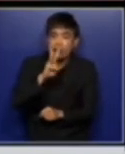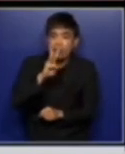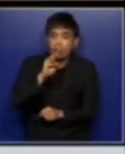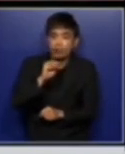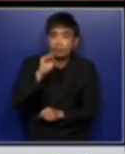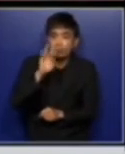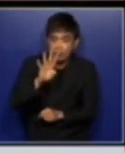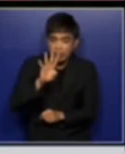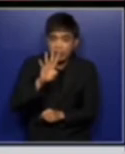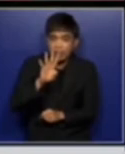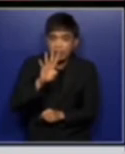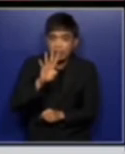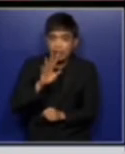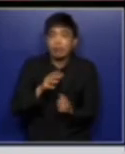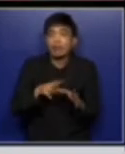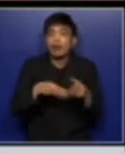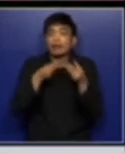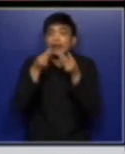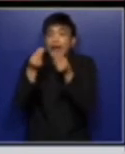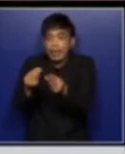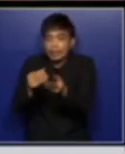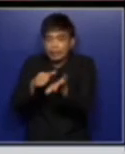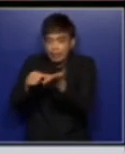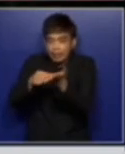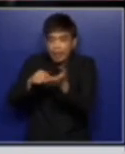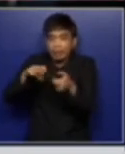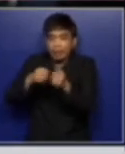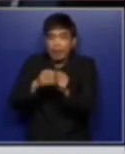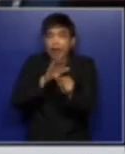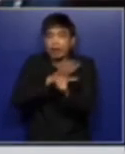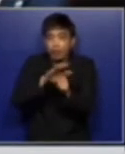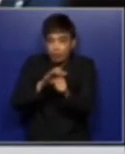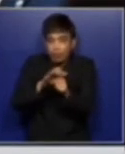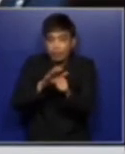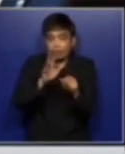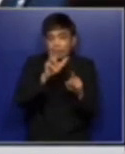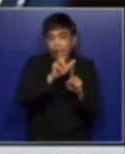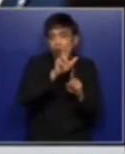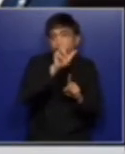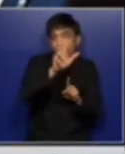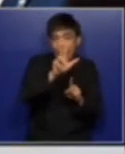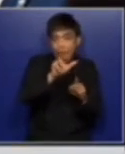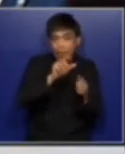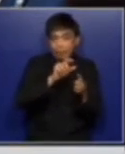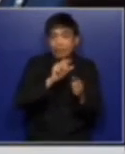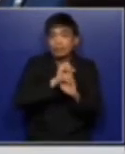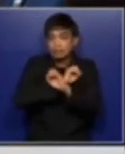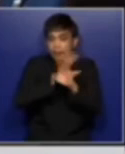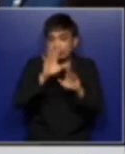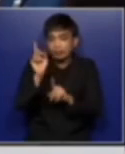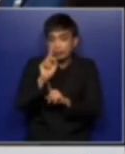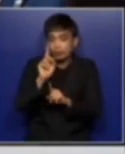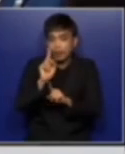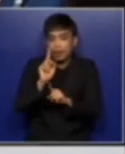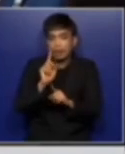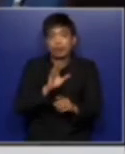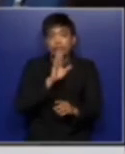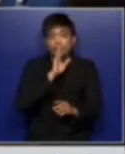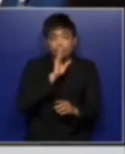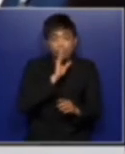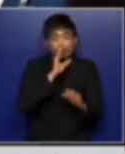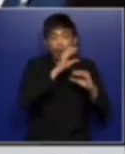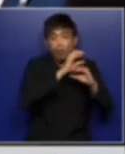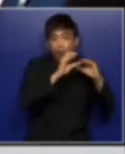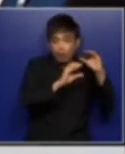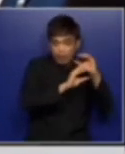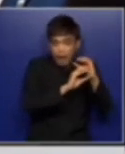นำไปใช้ในการแก้ปัญหาโควิดเนี่ยข้อ3เขียนไว้ค่อนข้างชัดเจนครับว่าจากรายการที่สามารถชะลอได้โ